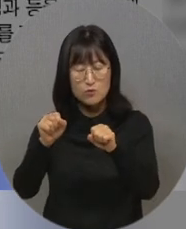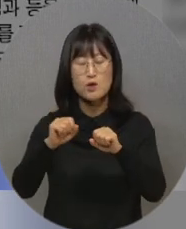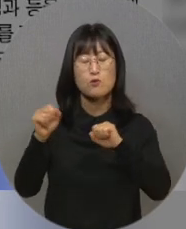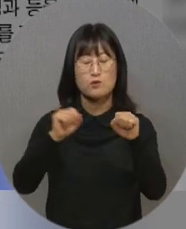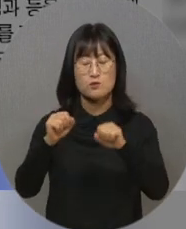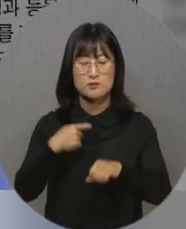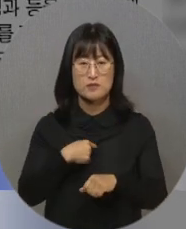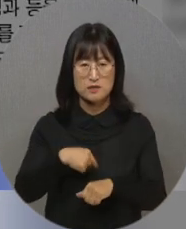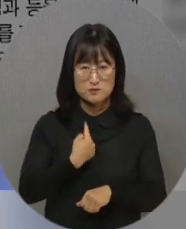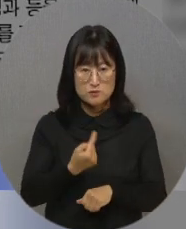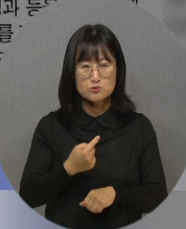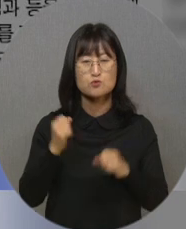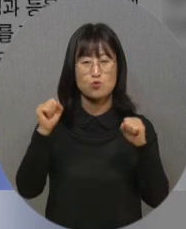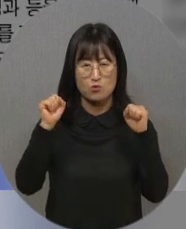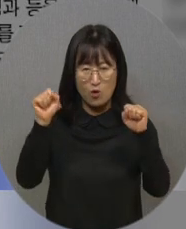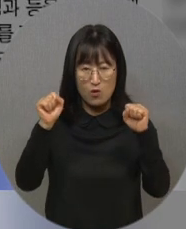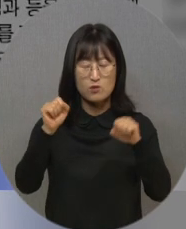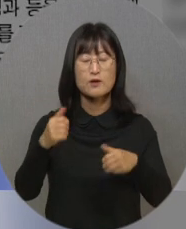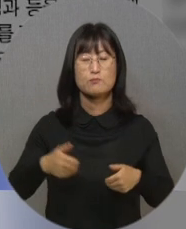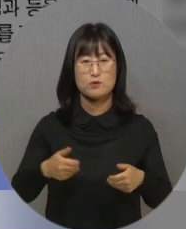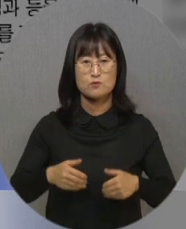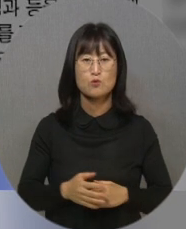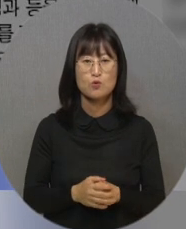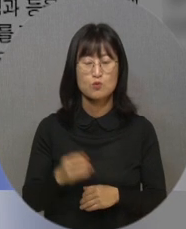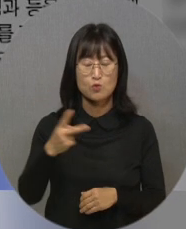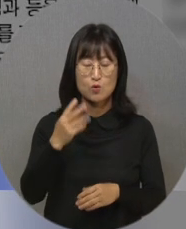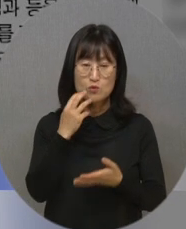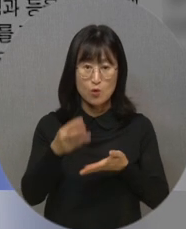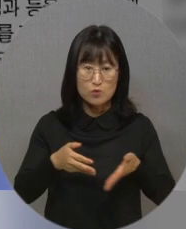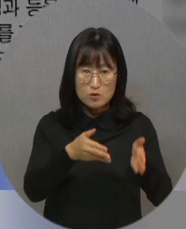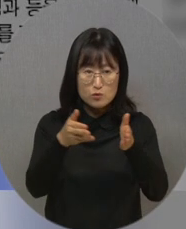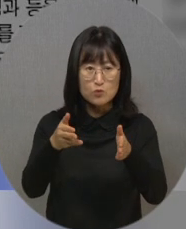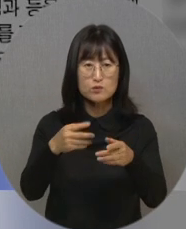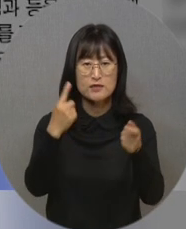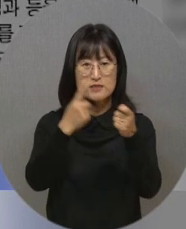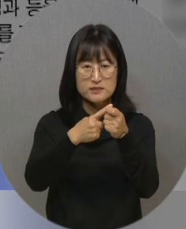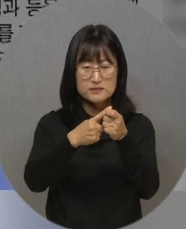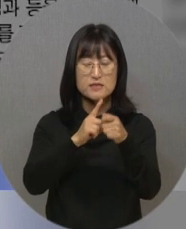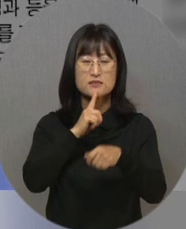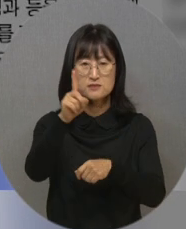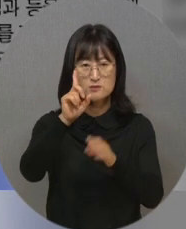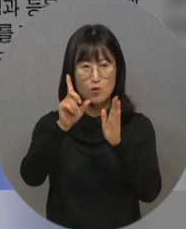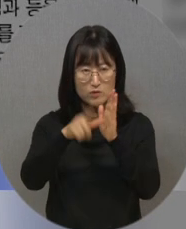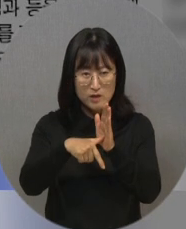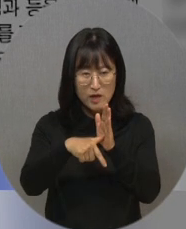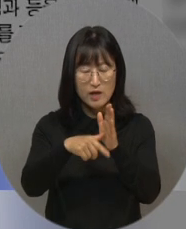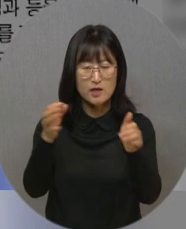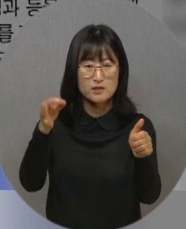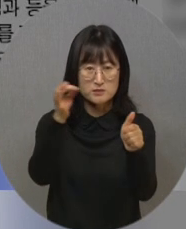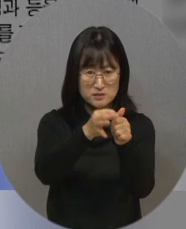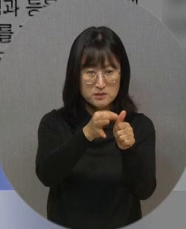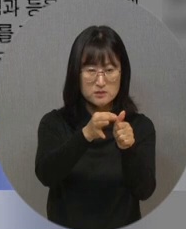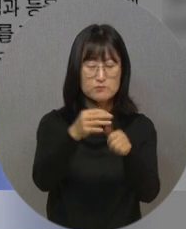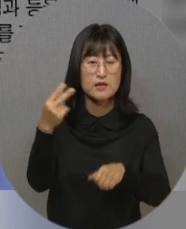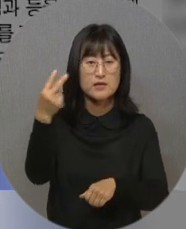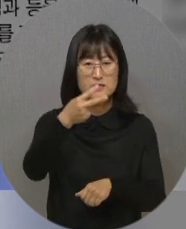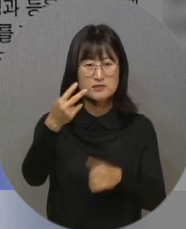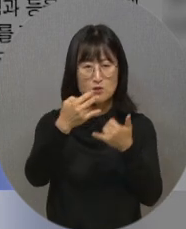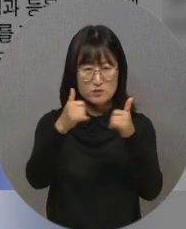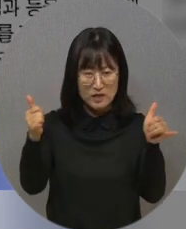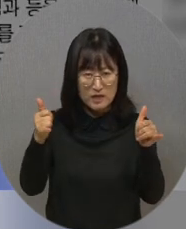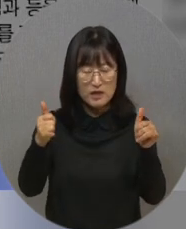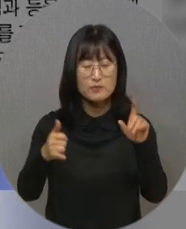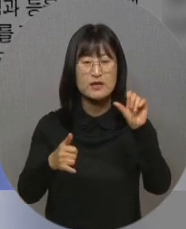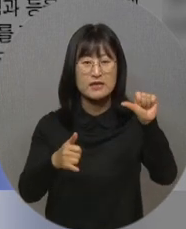건강을 챙겨야 합니다 한편 경기도는 그동안 1차 신청 당시 당초 지급 규모인 2천명의 약